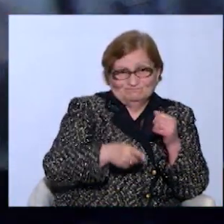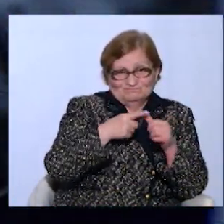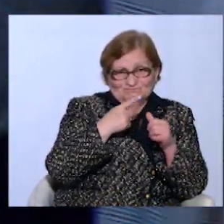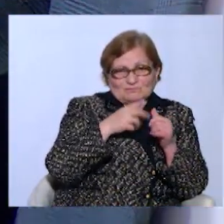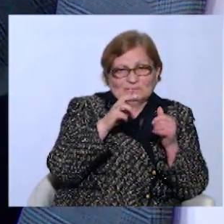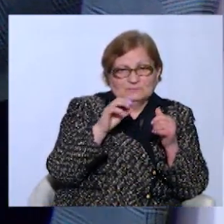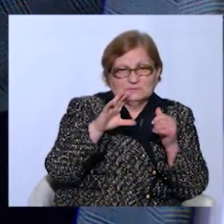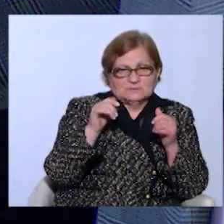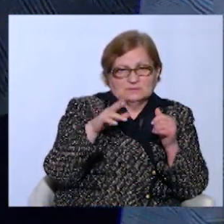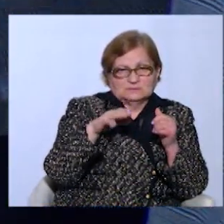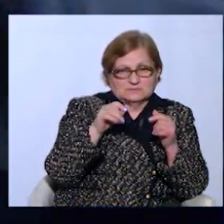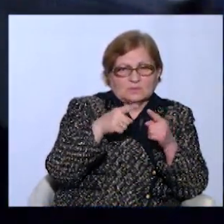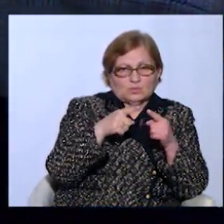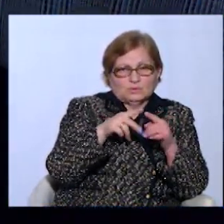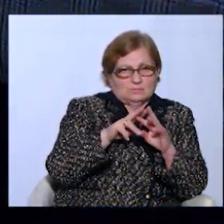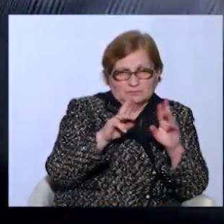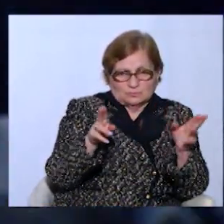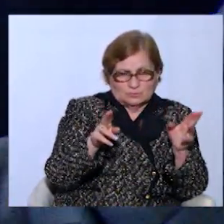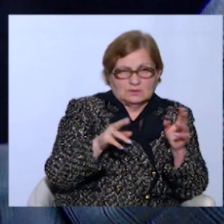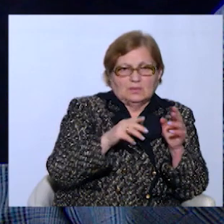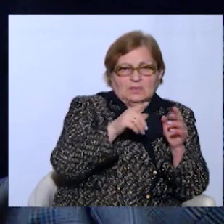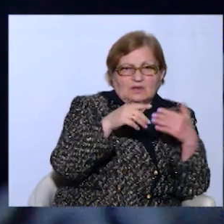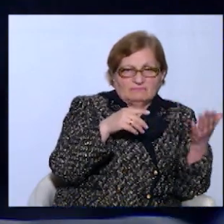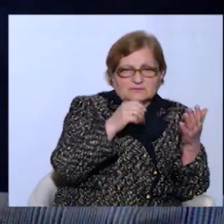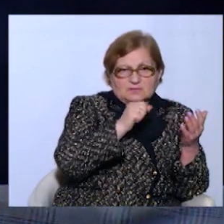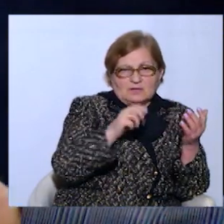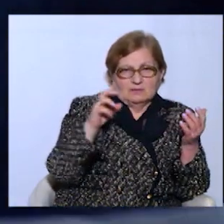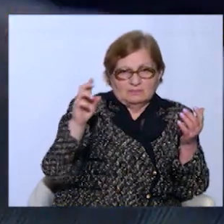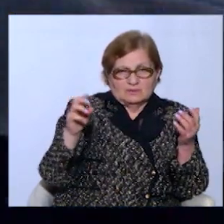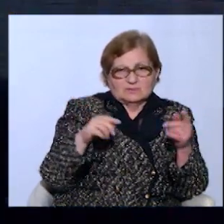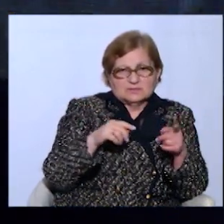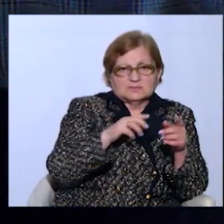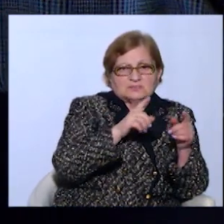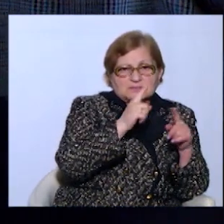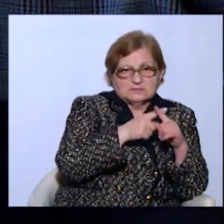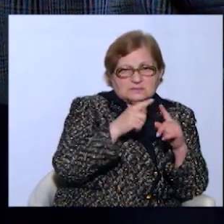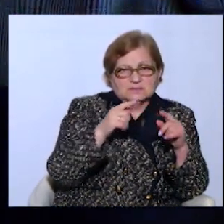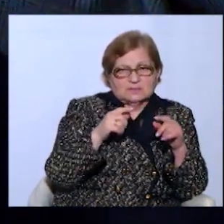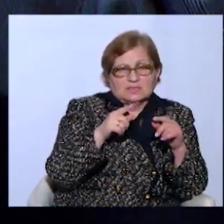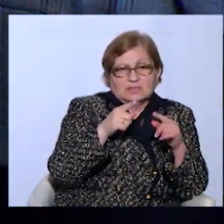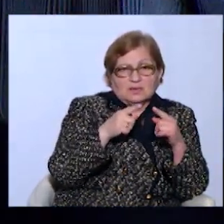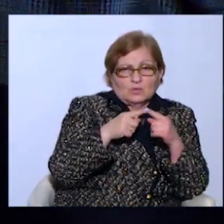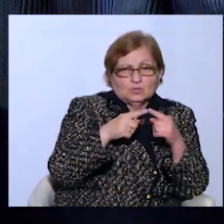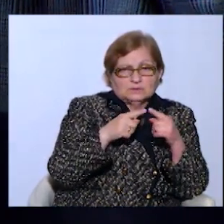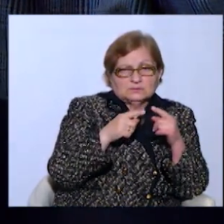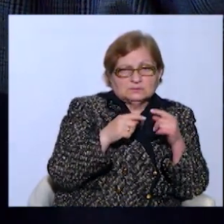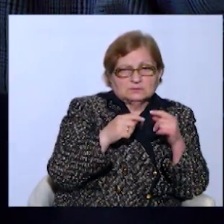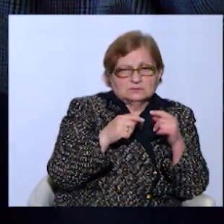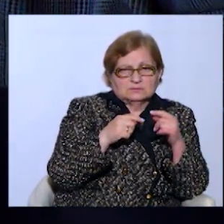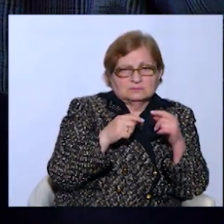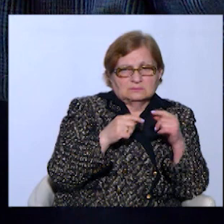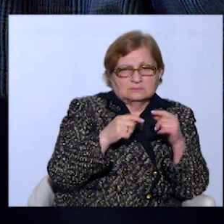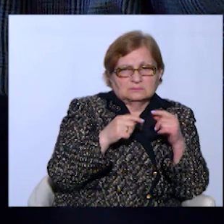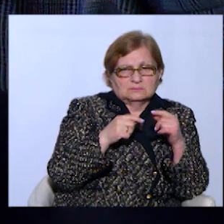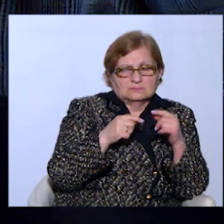ტოლი. ეს არის ჩვენი A, ეს არის ჩვენი B, ეს არის ჩვენი X, ეს არის ჩვენი Y. მოდით კუთხე დავარქვათ, მოდით სხვა